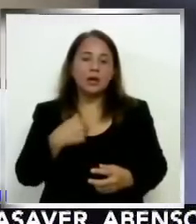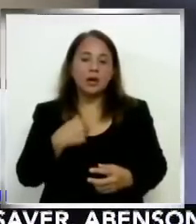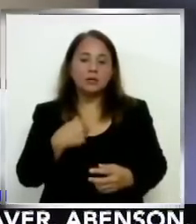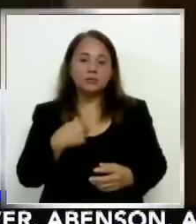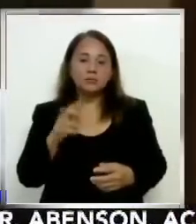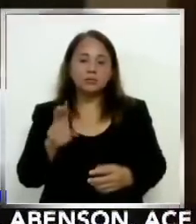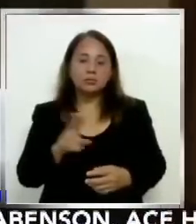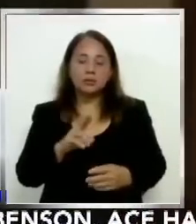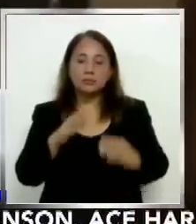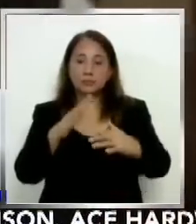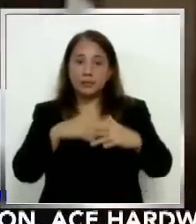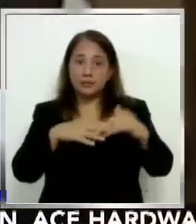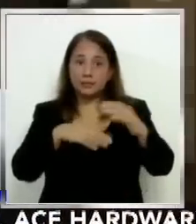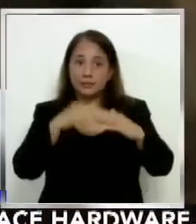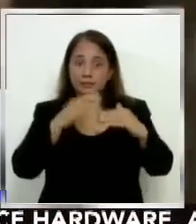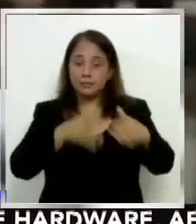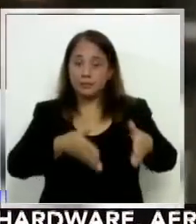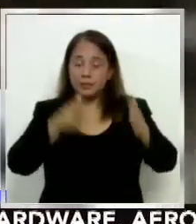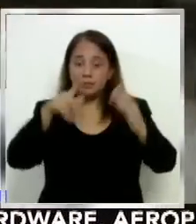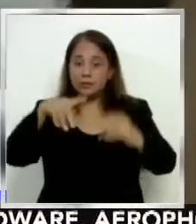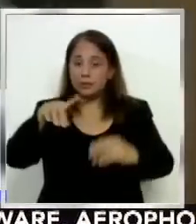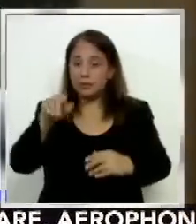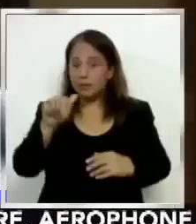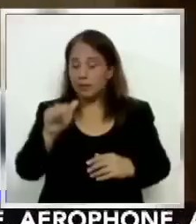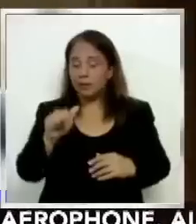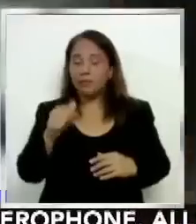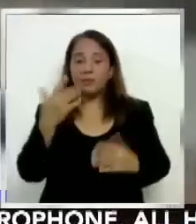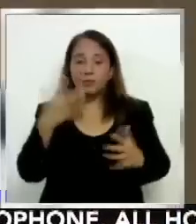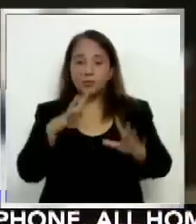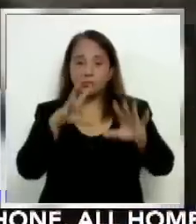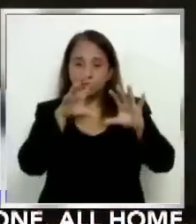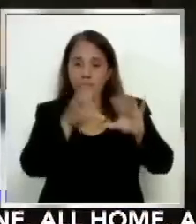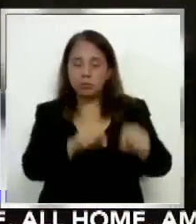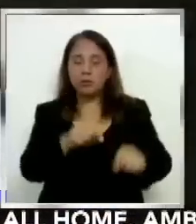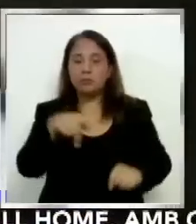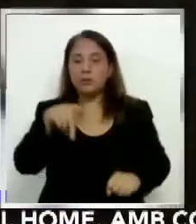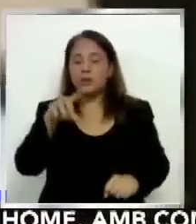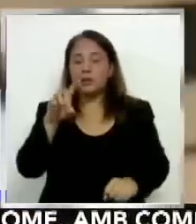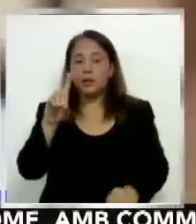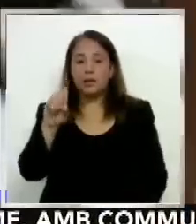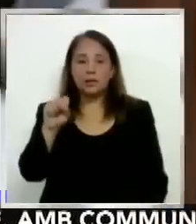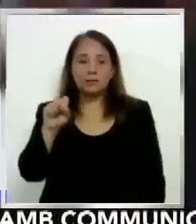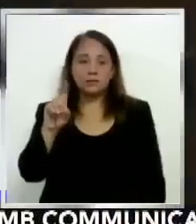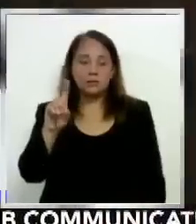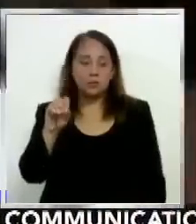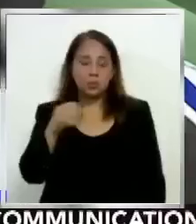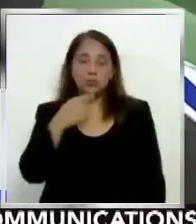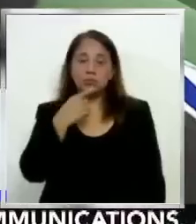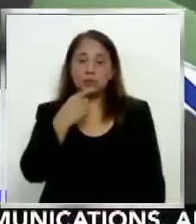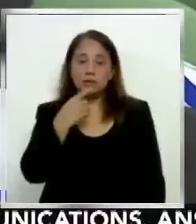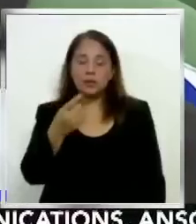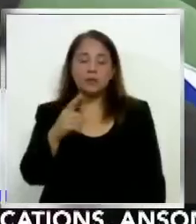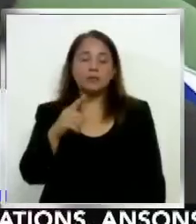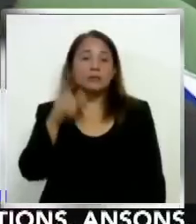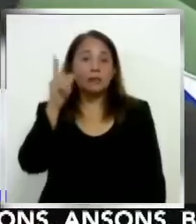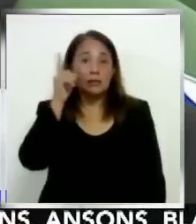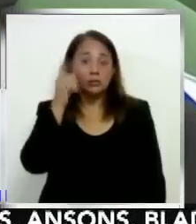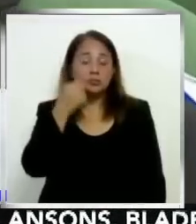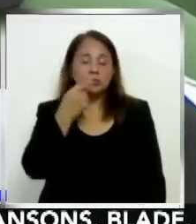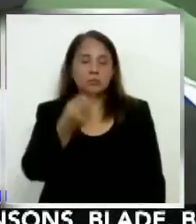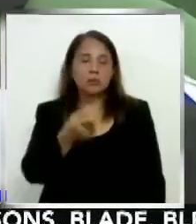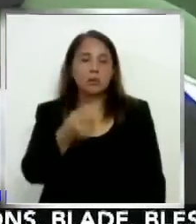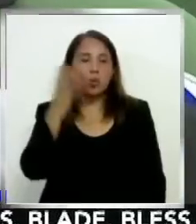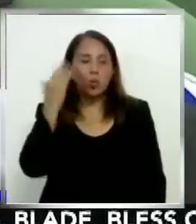sa PIDEA, kasunod nga ng nangyaring hulihan sa PIDEA SDO, hiling ni Lazo. Sana i-reconsider nga